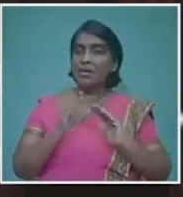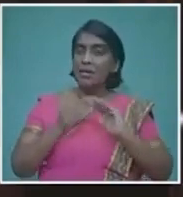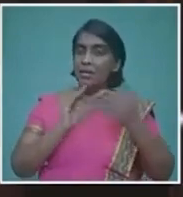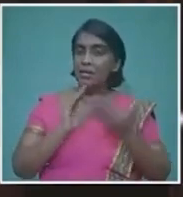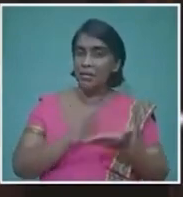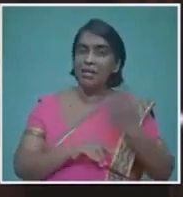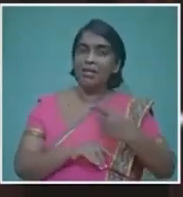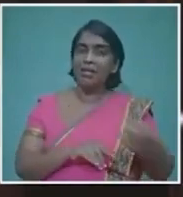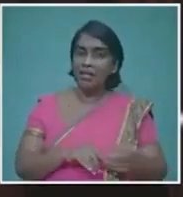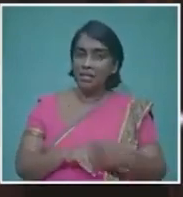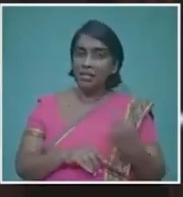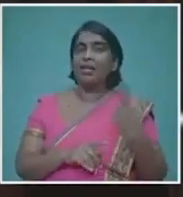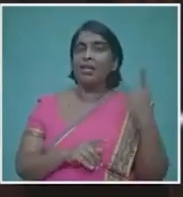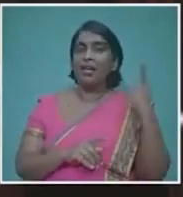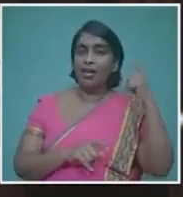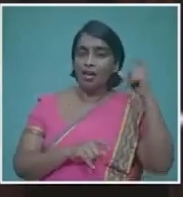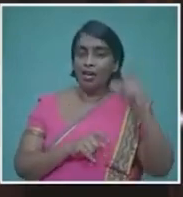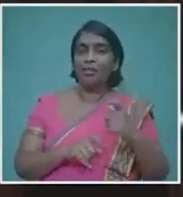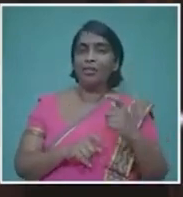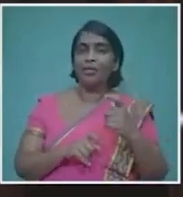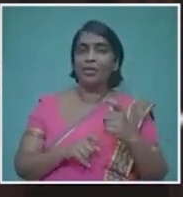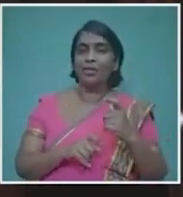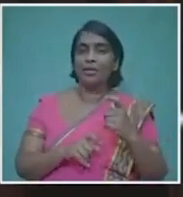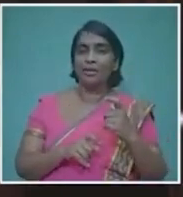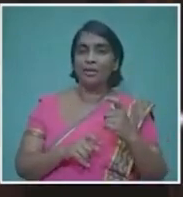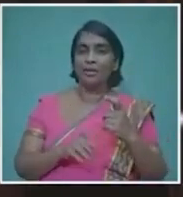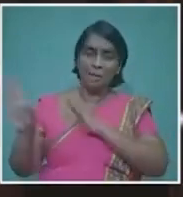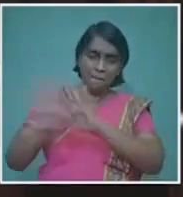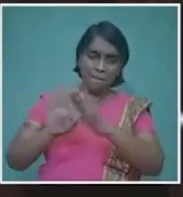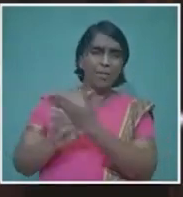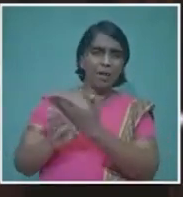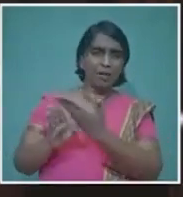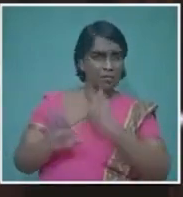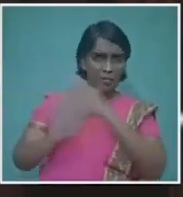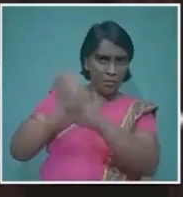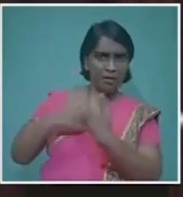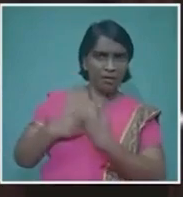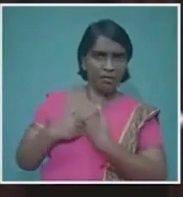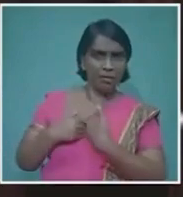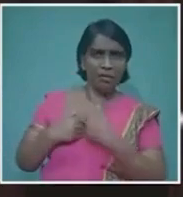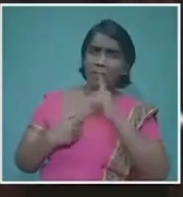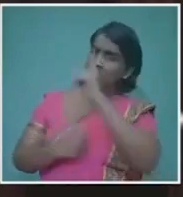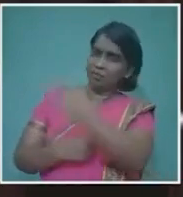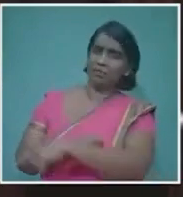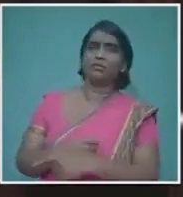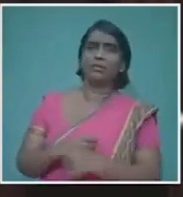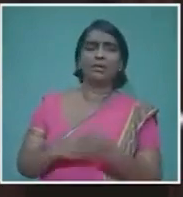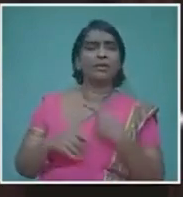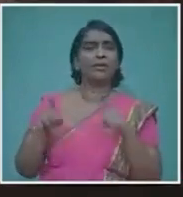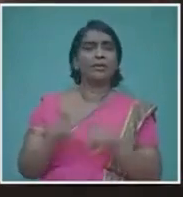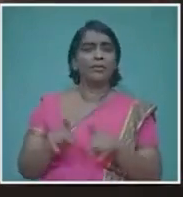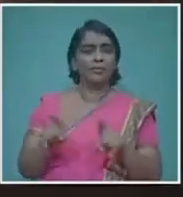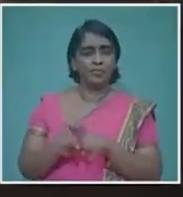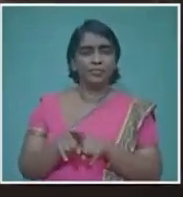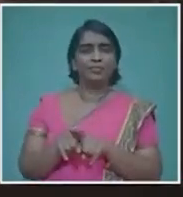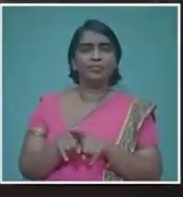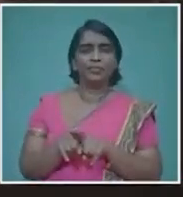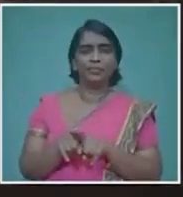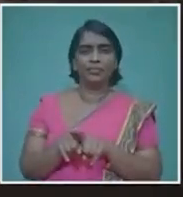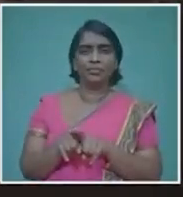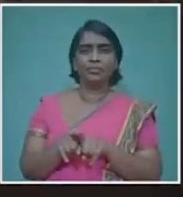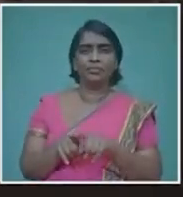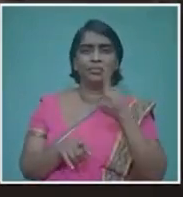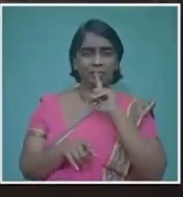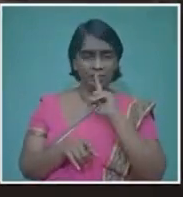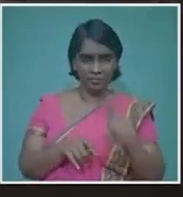ගමේ ගියාම දවසට හමුදාවේ කැම්ප් එකේ ඔබතුමා සභාව පාලනය කරනවද මම කරන්නද? පොඩ්ඩක් කියන්න. එතකොට නිශ්ශබ්ද වෙන්න.